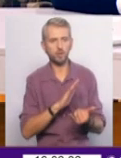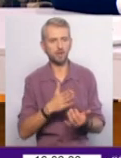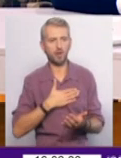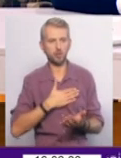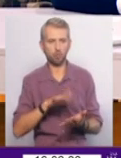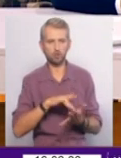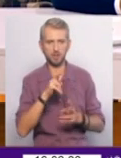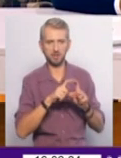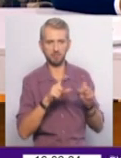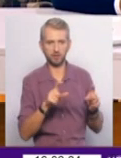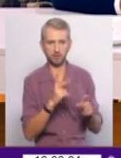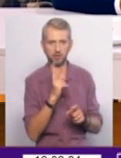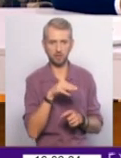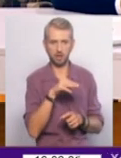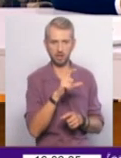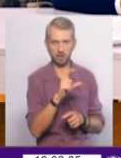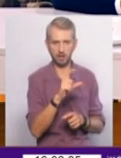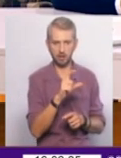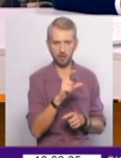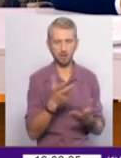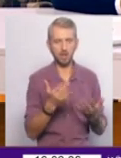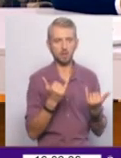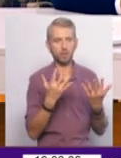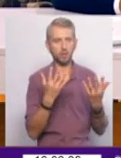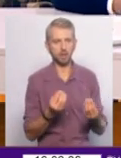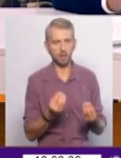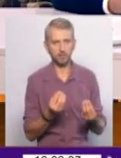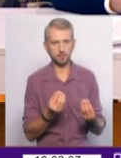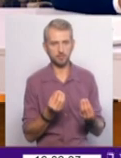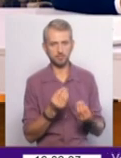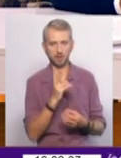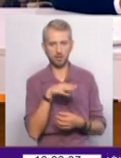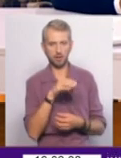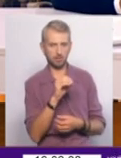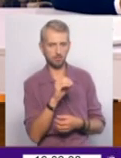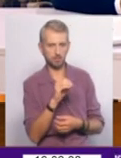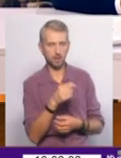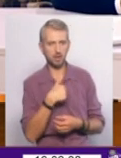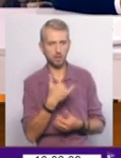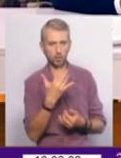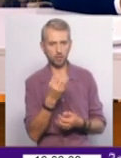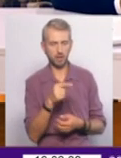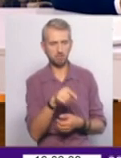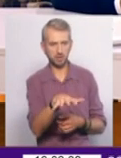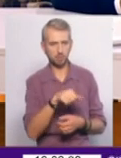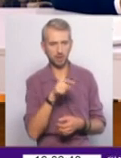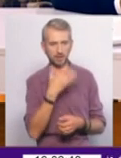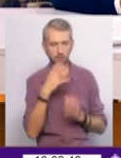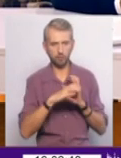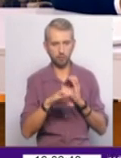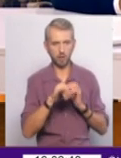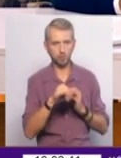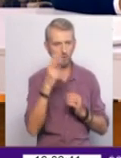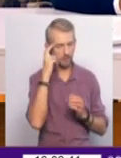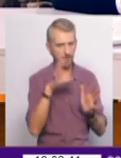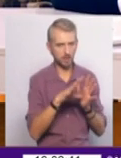комунальне підприємство КТЄ, так, яке на сьогоднішній день, ну, ми забрали ці теплові мережі у «Київенерго»,